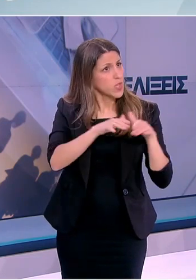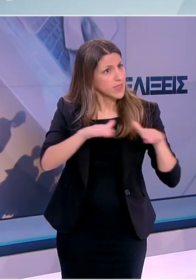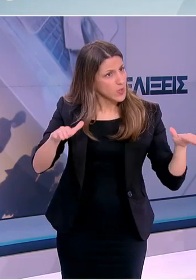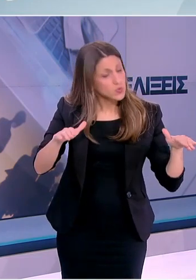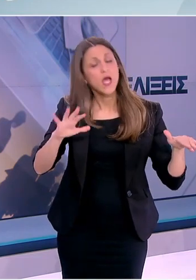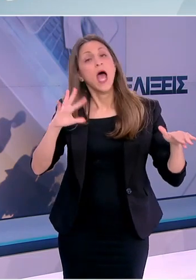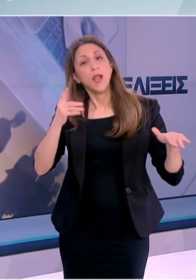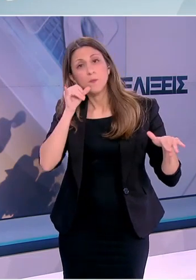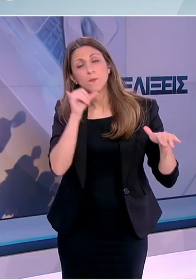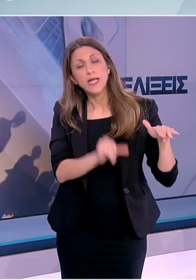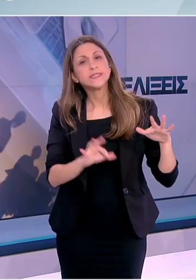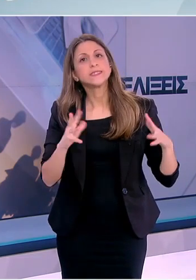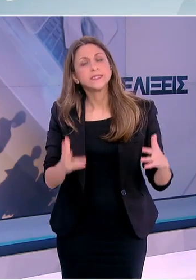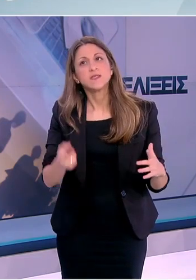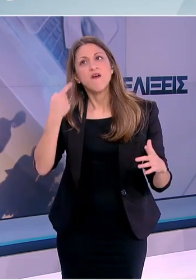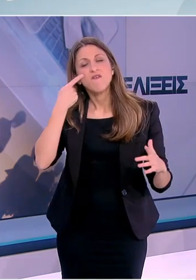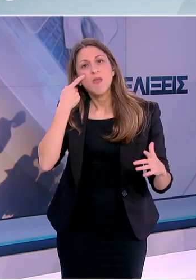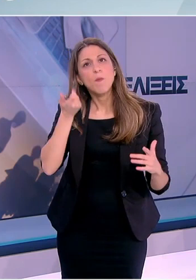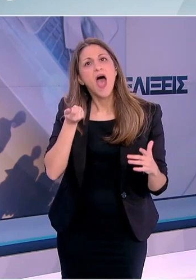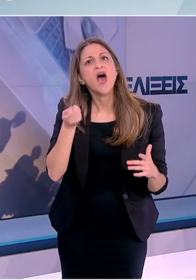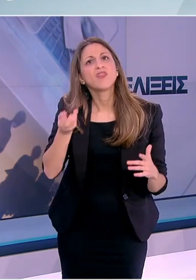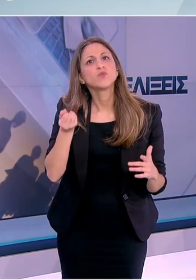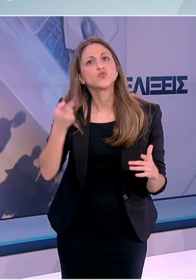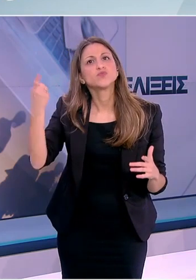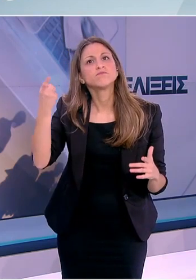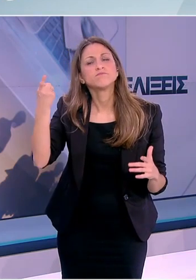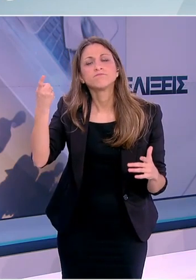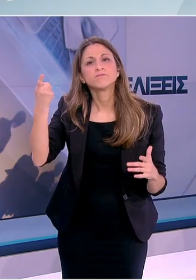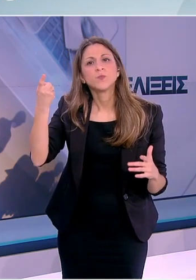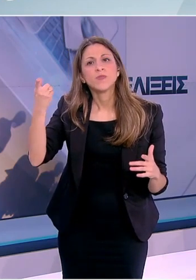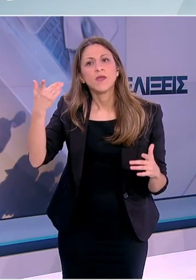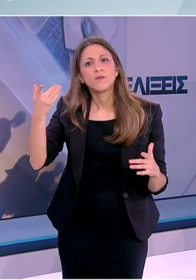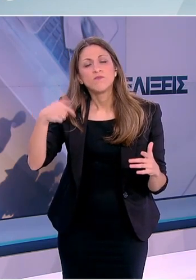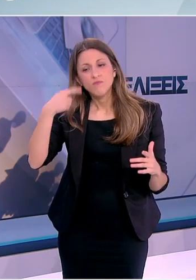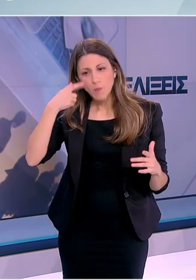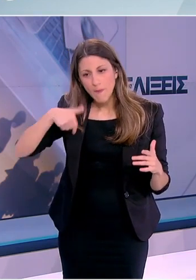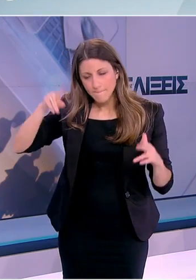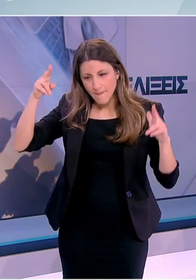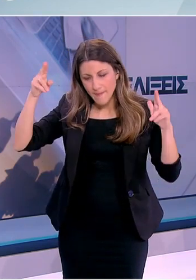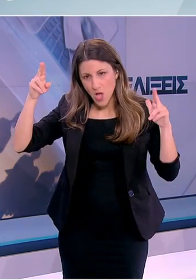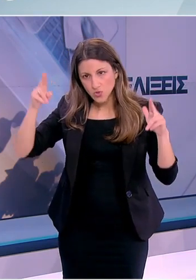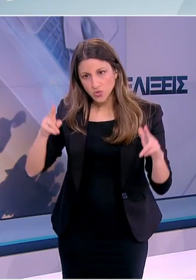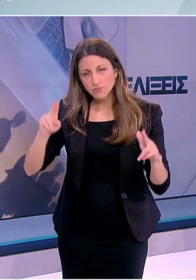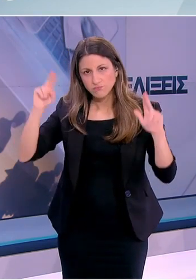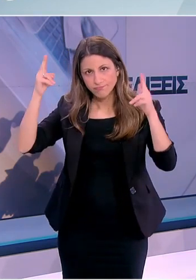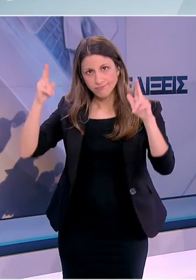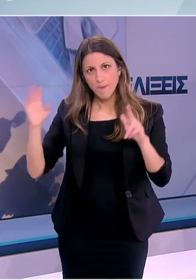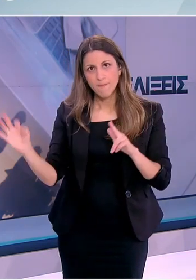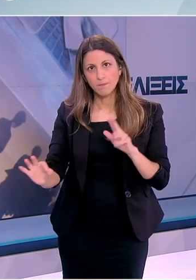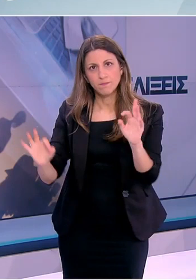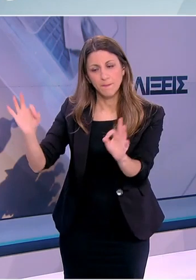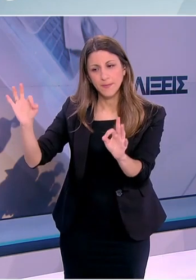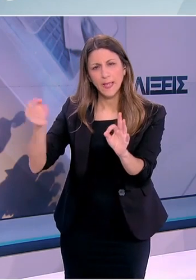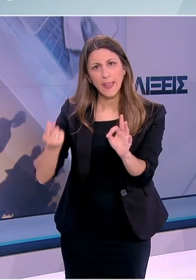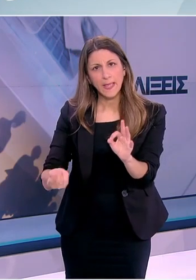ο κύριος αριθμητικός δείκτης είναι αυτό το ρο μηδέν, η μείωση της μεταδοτικότητας στο γενικό